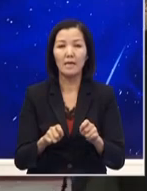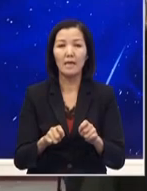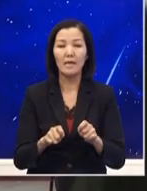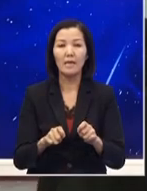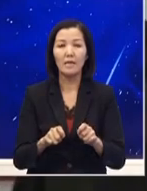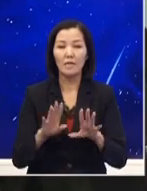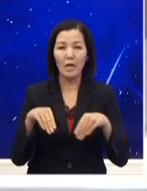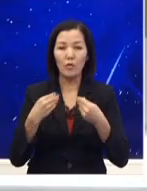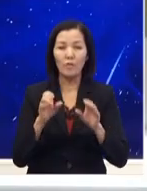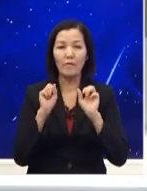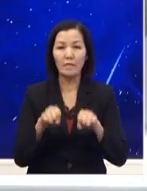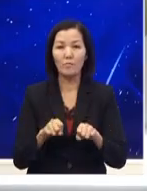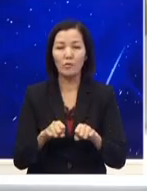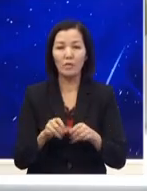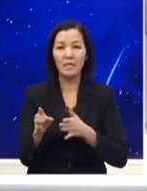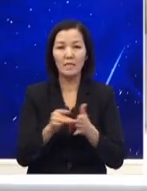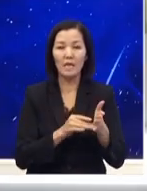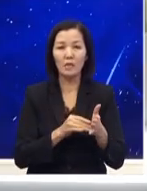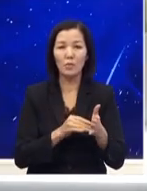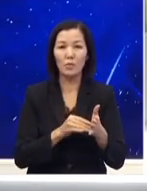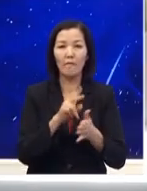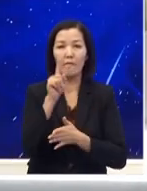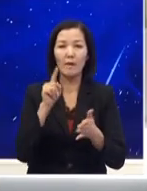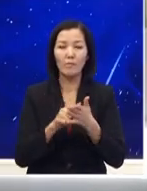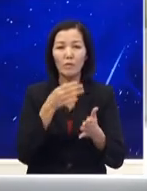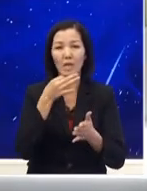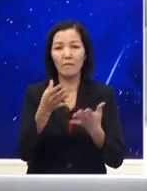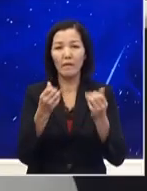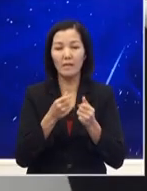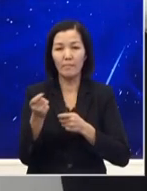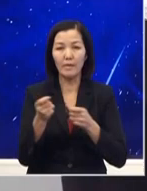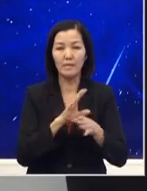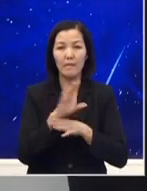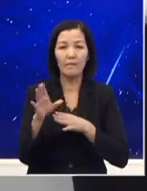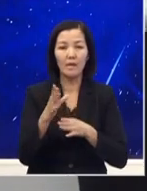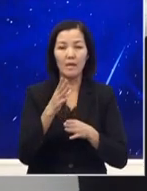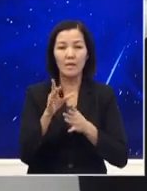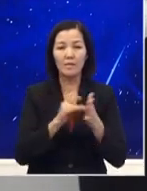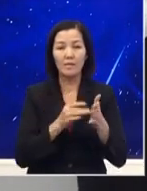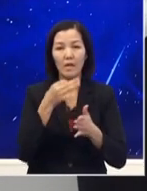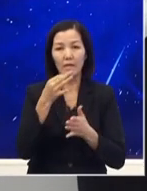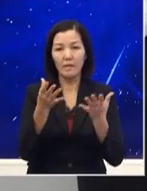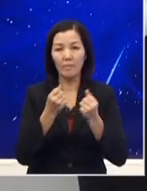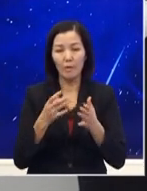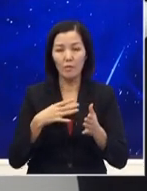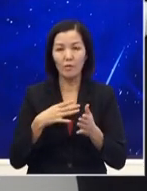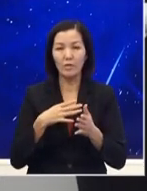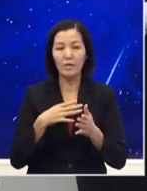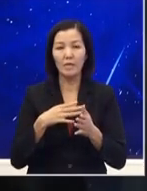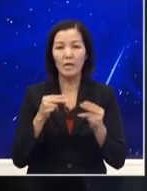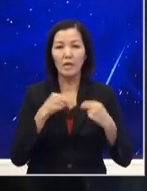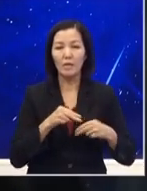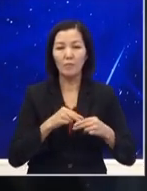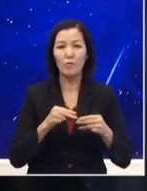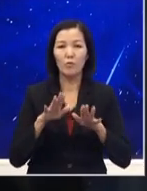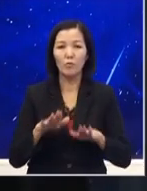дает населению возможность напрямую адресовать вопросы представителям власти и своевременно получать ответы. Также при офисе работает